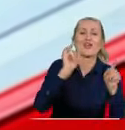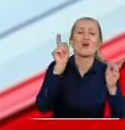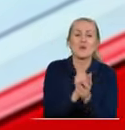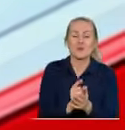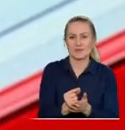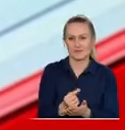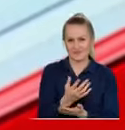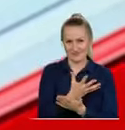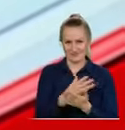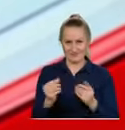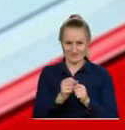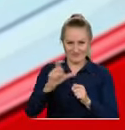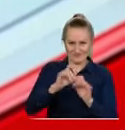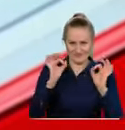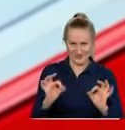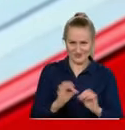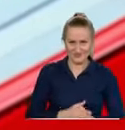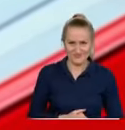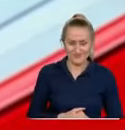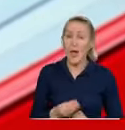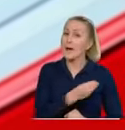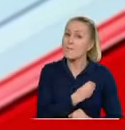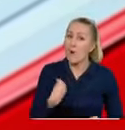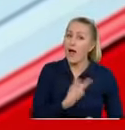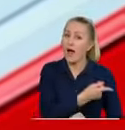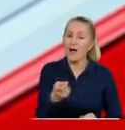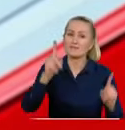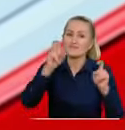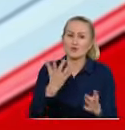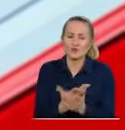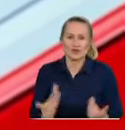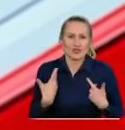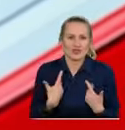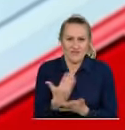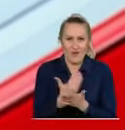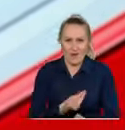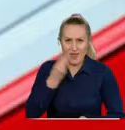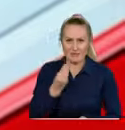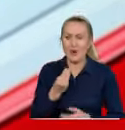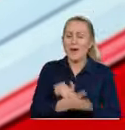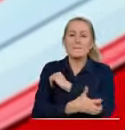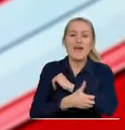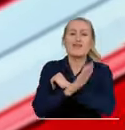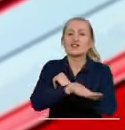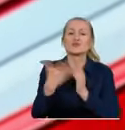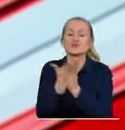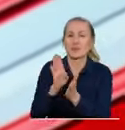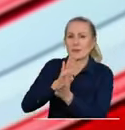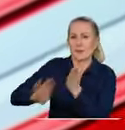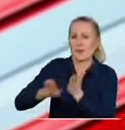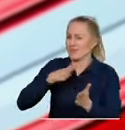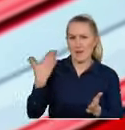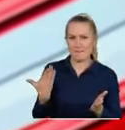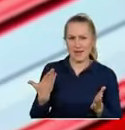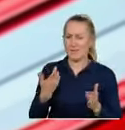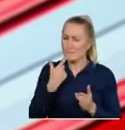godziwe waloryzacje. Polakom zaczęło się wreszcie żyć lepiej. Bieda wśród dzieci została zredukowana prawie że do minimum,